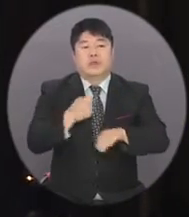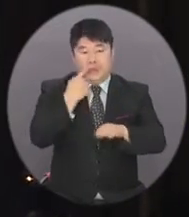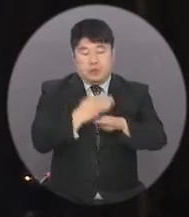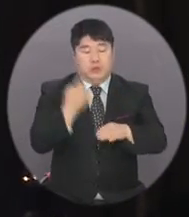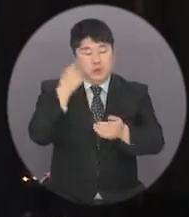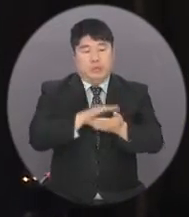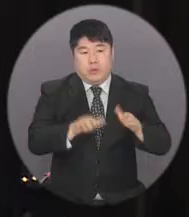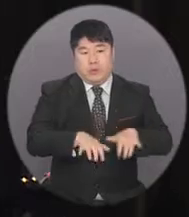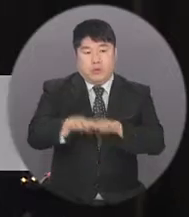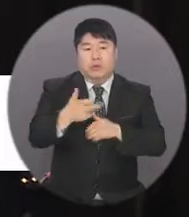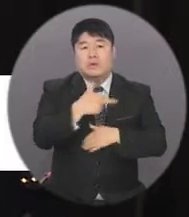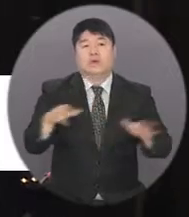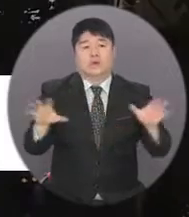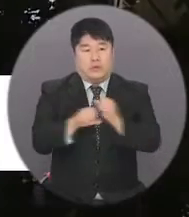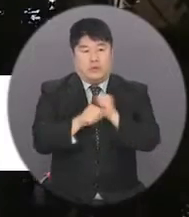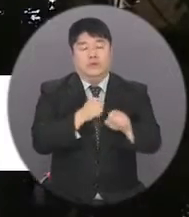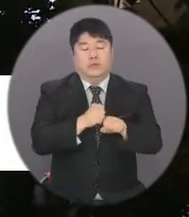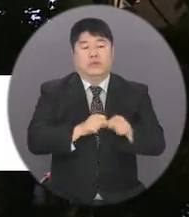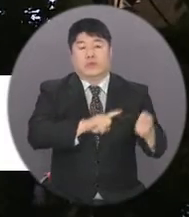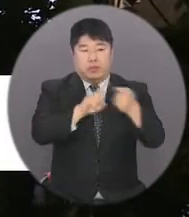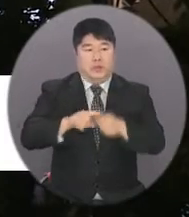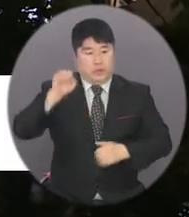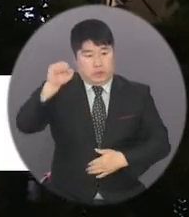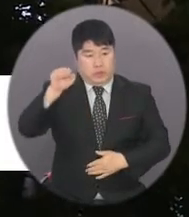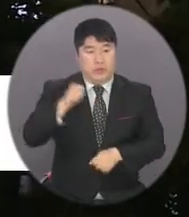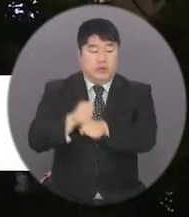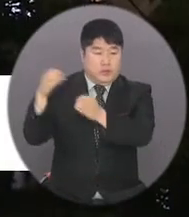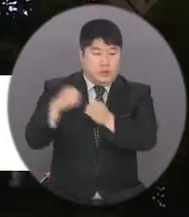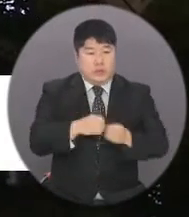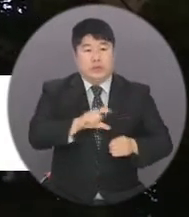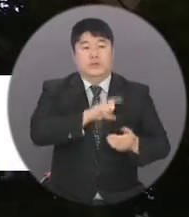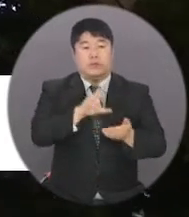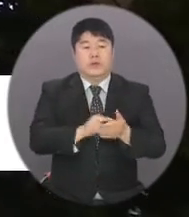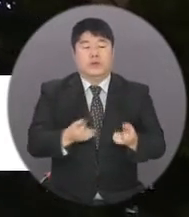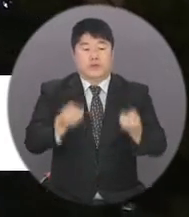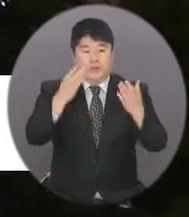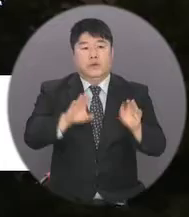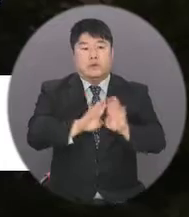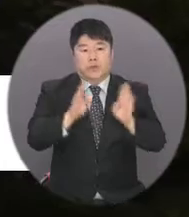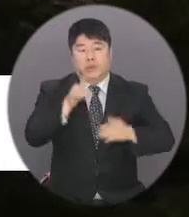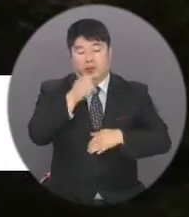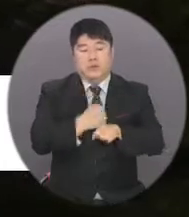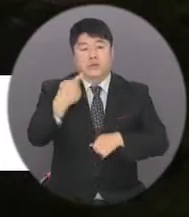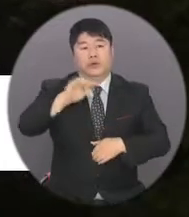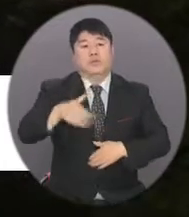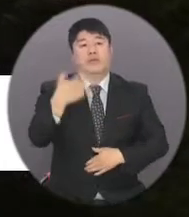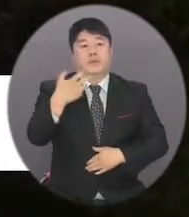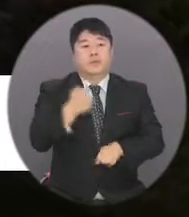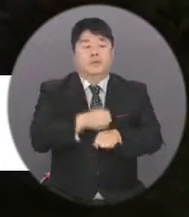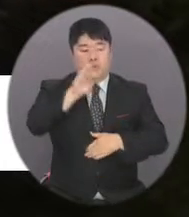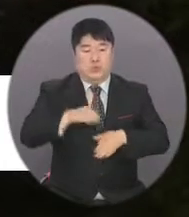역시 생략됐습니다. 대신 연대와 항쟁, 계승을 주제로 한 공연들이 펼쳐지고 있습니다. 특히 1980년